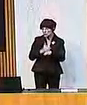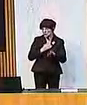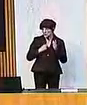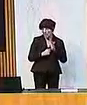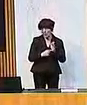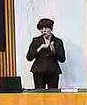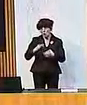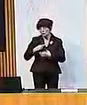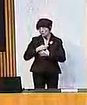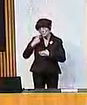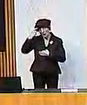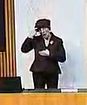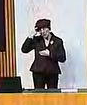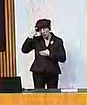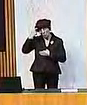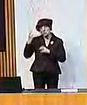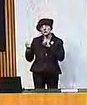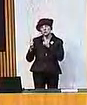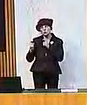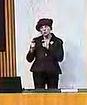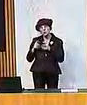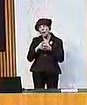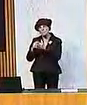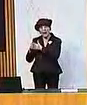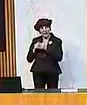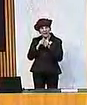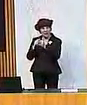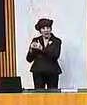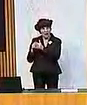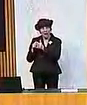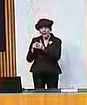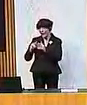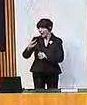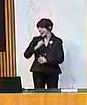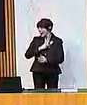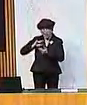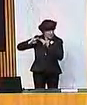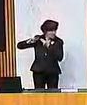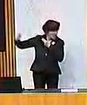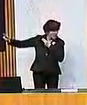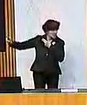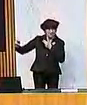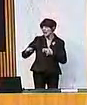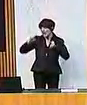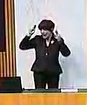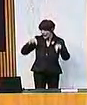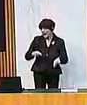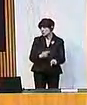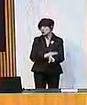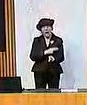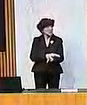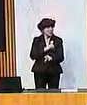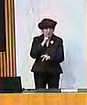das unsäglich, es erinnert mich an Debatten in den USA, wo fernab von jeder Realität, fernab von jedem Rechtsstaat, von jeder